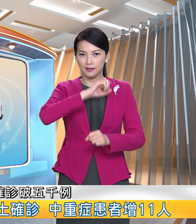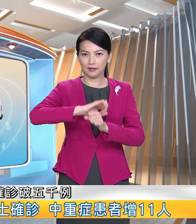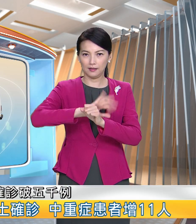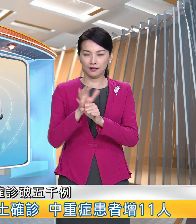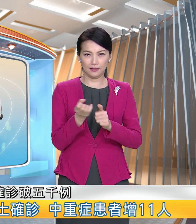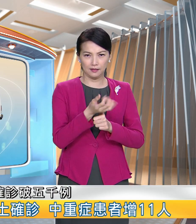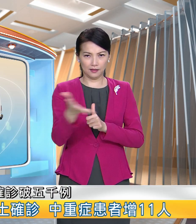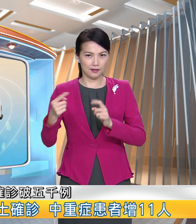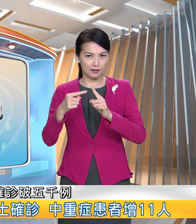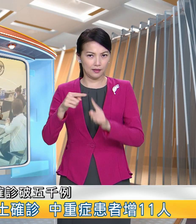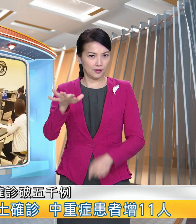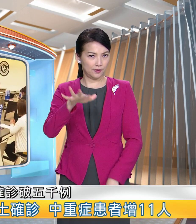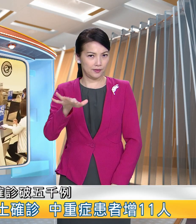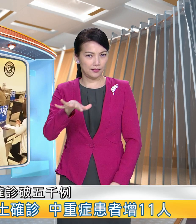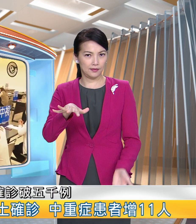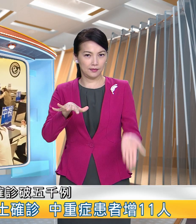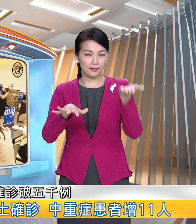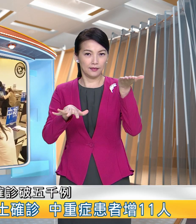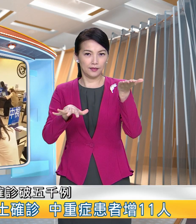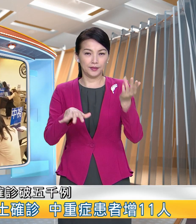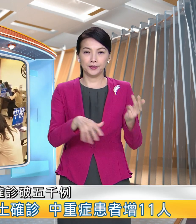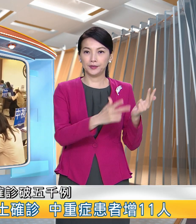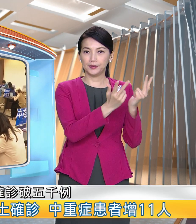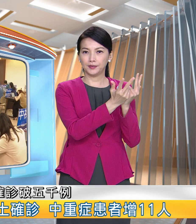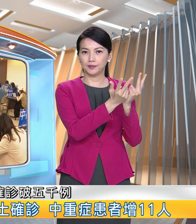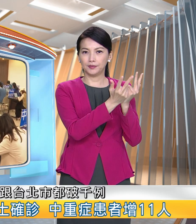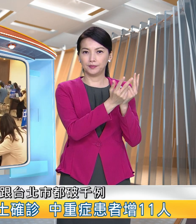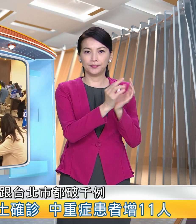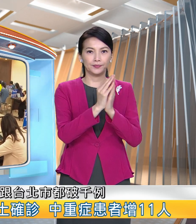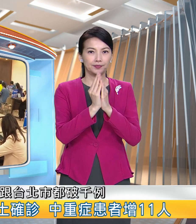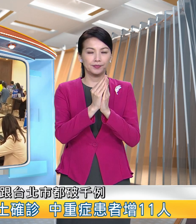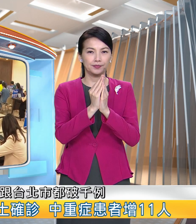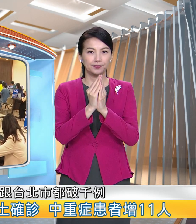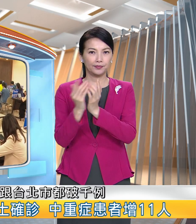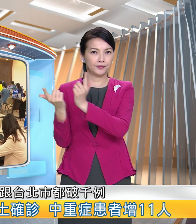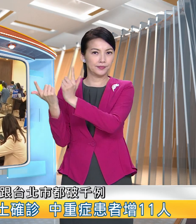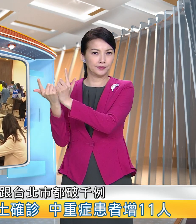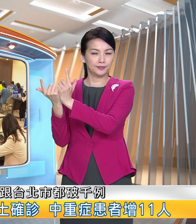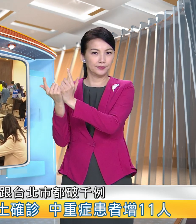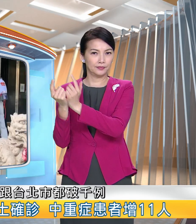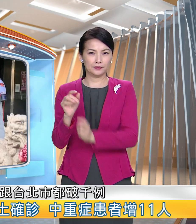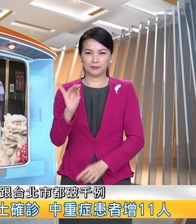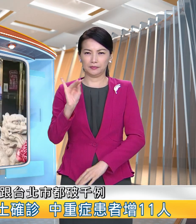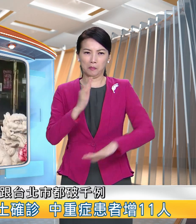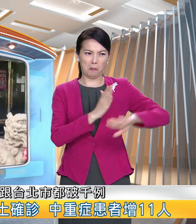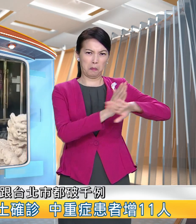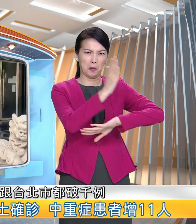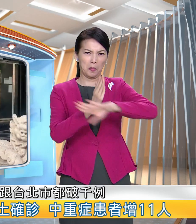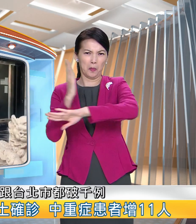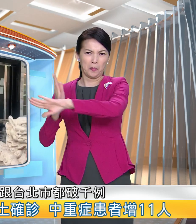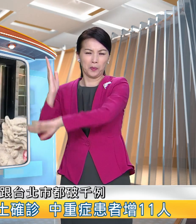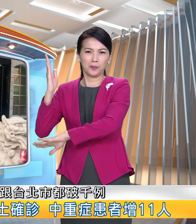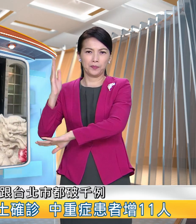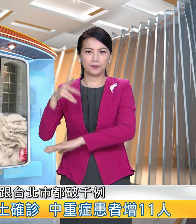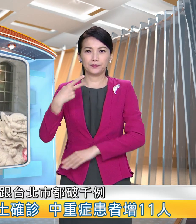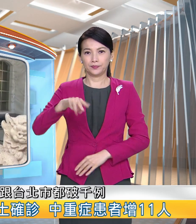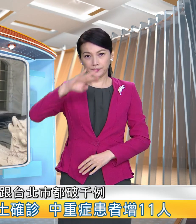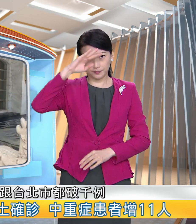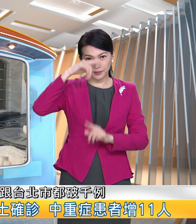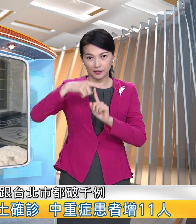国内昨天本土确诊破了5000例，而其中新北、桃园跟台北市都破千